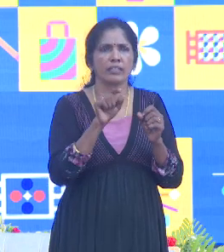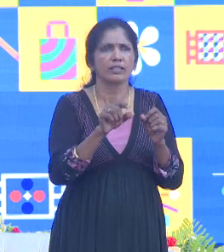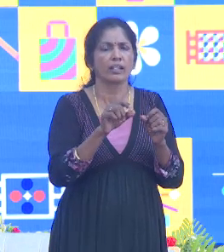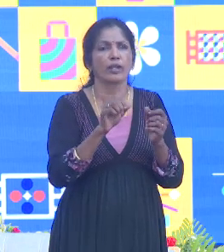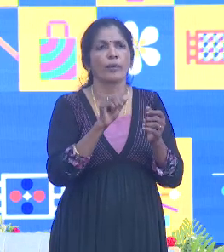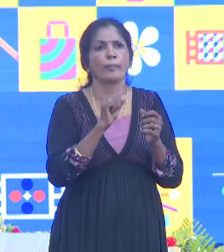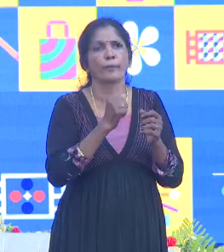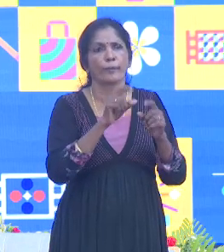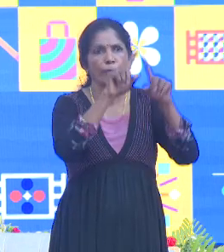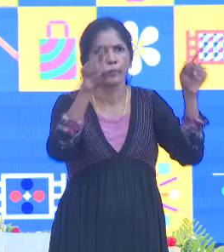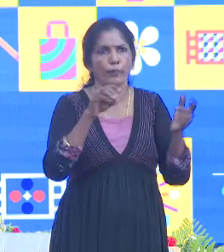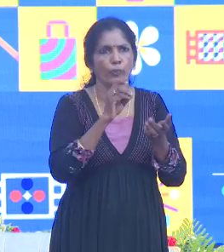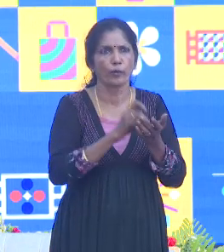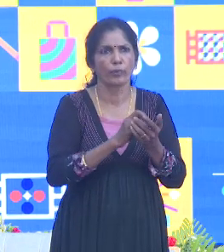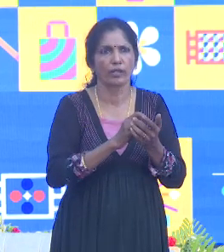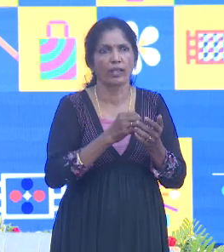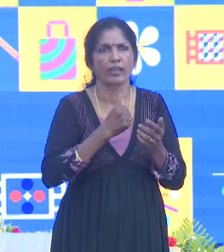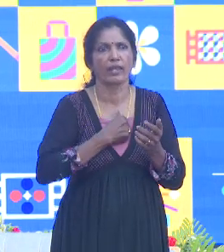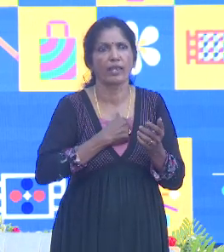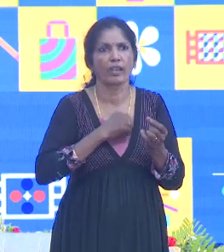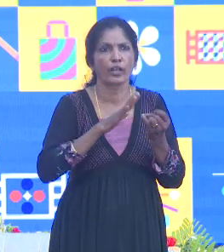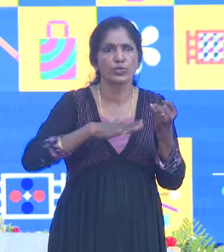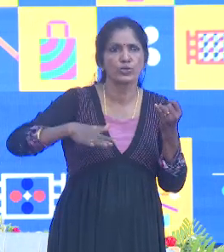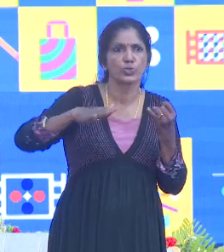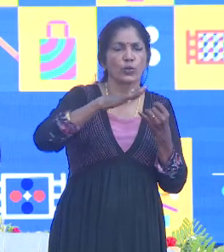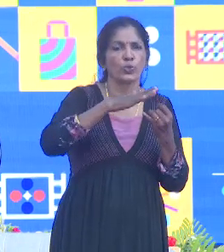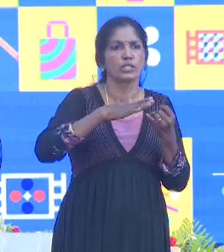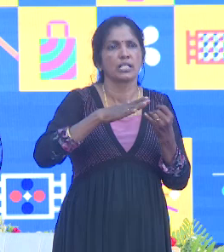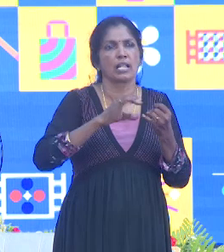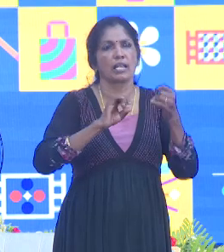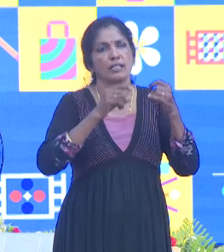ഉണ്ടായപ്പോൾ എൻ്റെ സാമൂഹ്യ പദവി, ആ കുടികിടപ്പുകാരൻ്റെ സാമൂഹ്യ പദവി